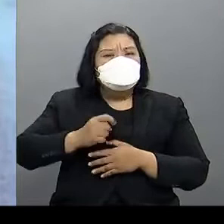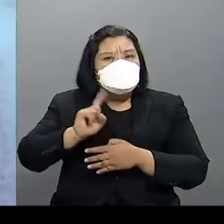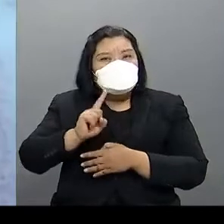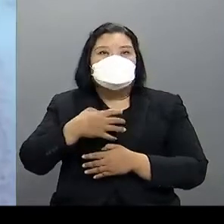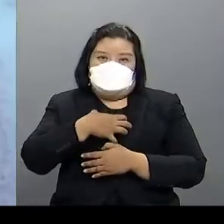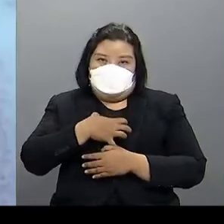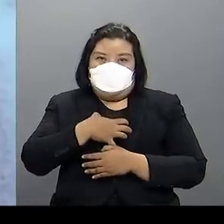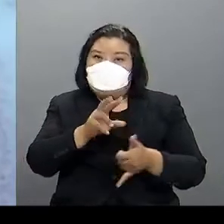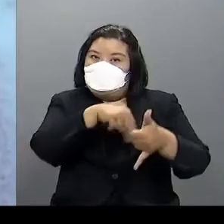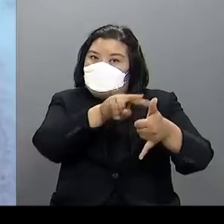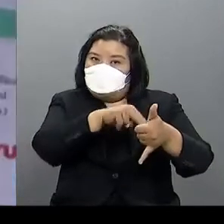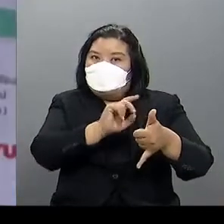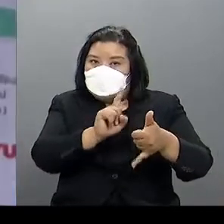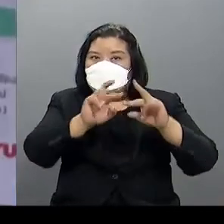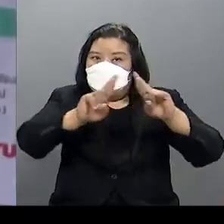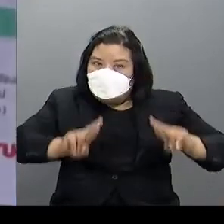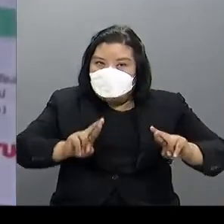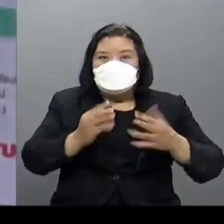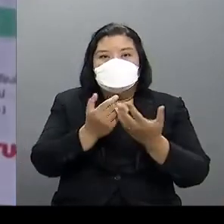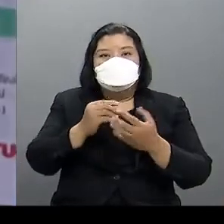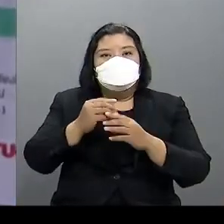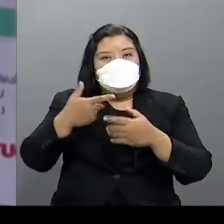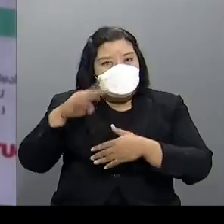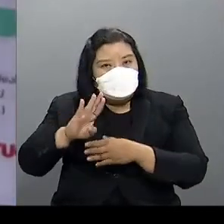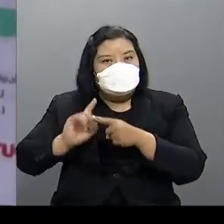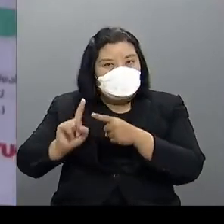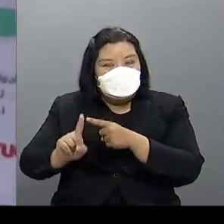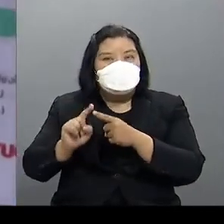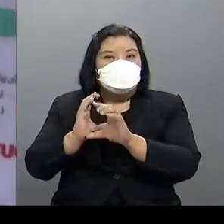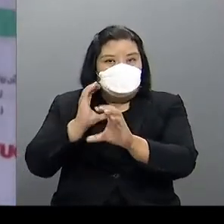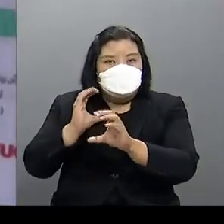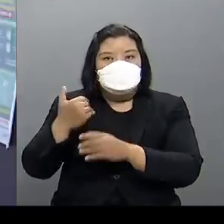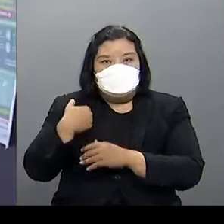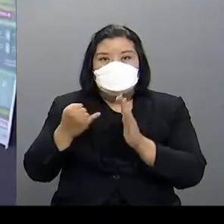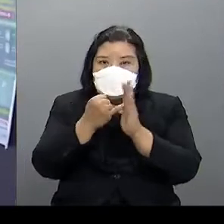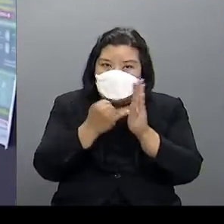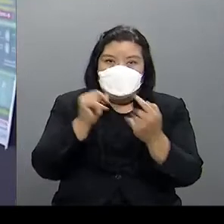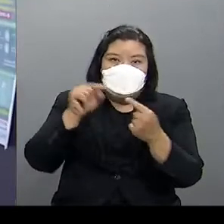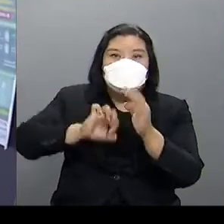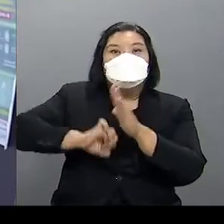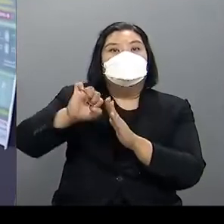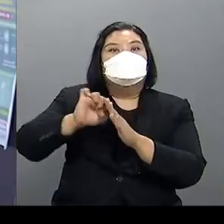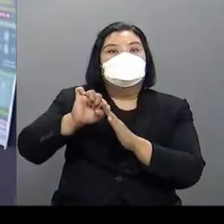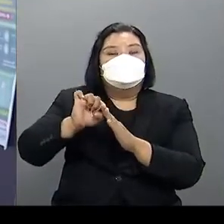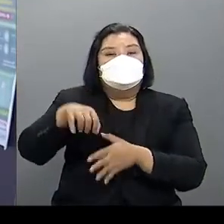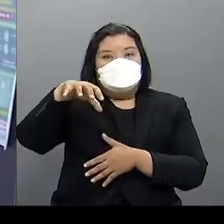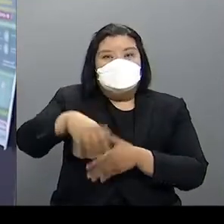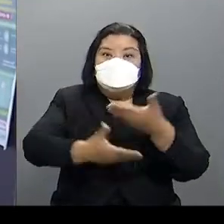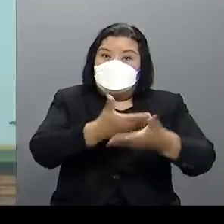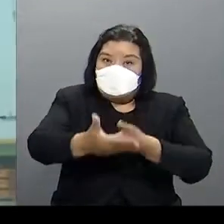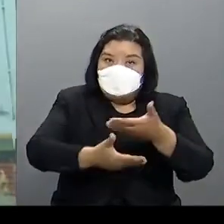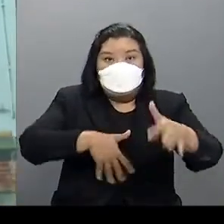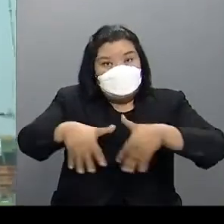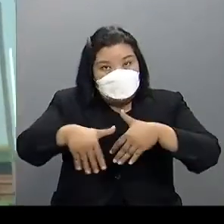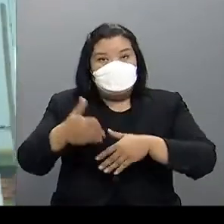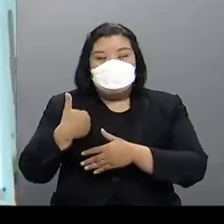ายผู้ประกอบการภาคขนส่งที่เดินทางมาจากพื้นที่ต่างอำเภอและต่างจังหวัดตามตลาดใหญ่และแหล่งชุมชนต่างๆหลังพบว่าบุคลากรในภา